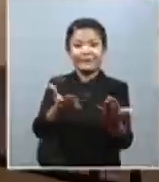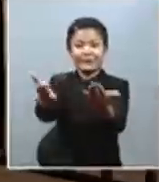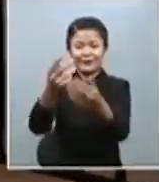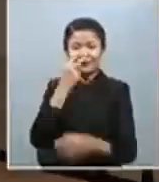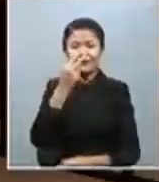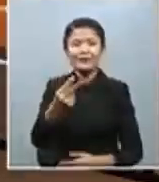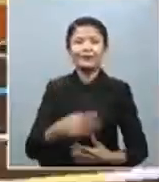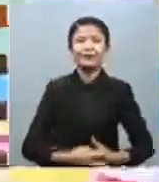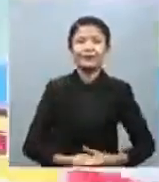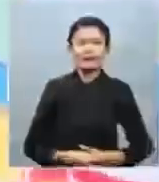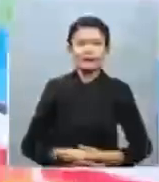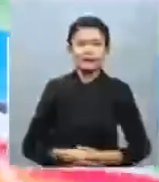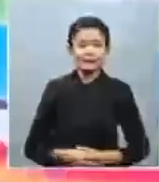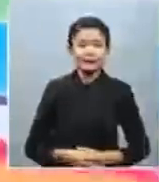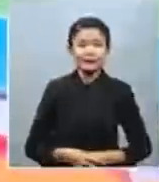คะ